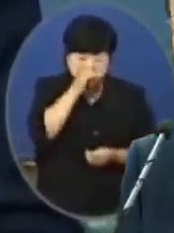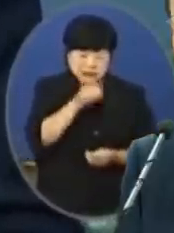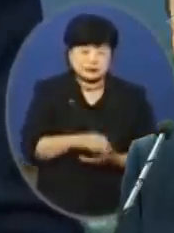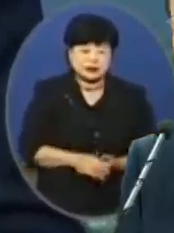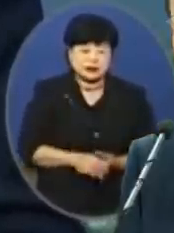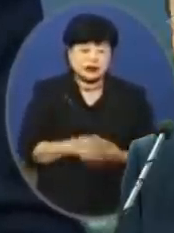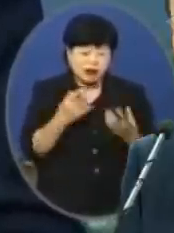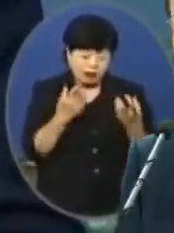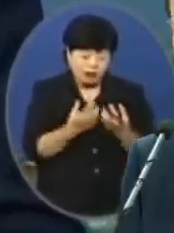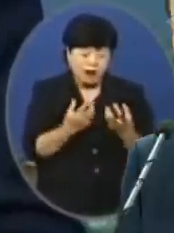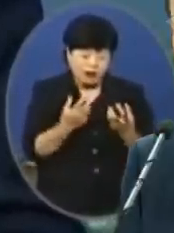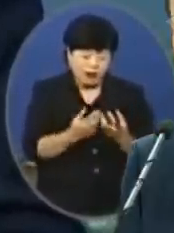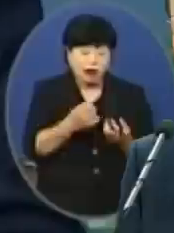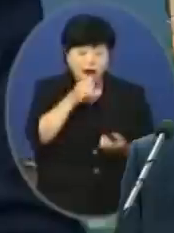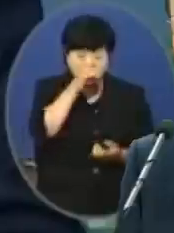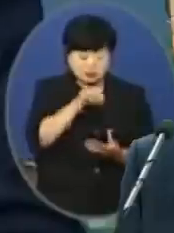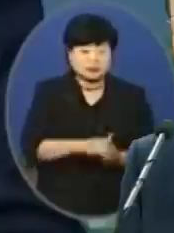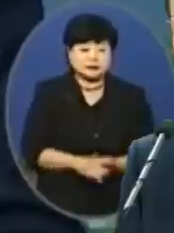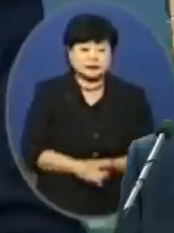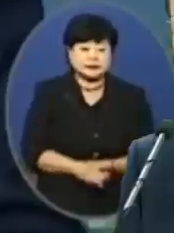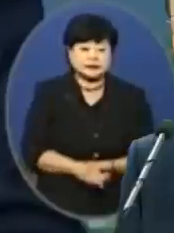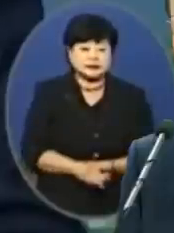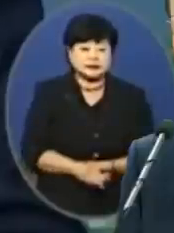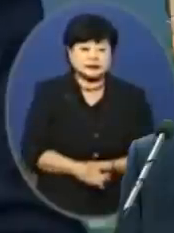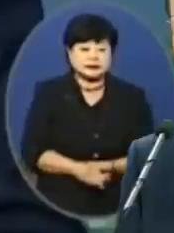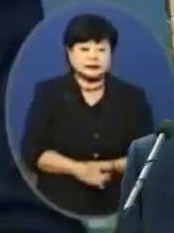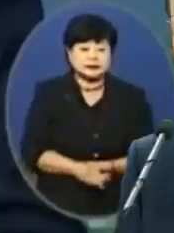가득히 다가오는 것입니다.